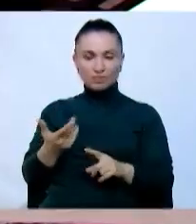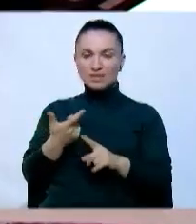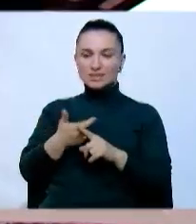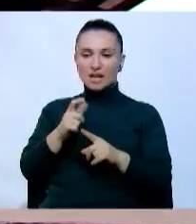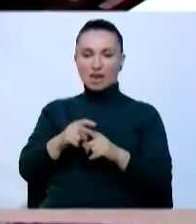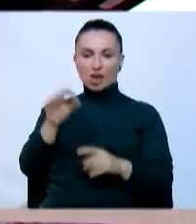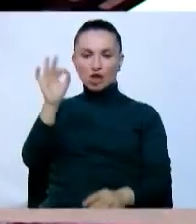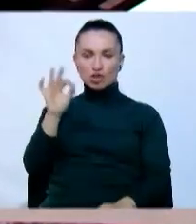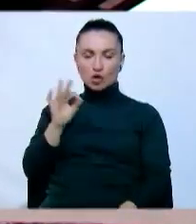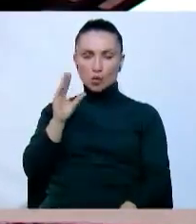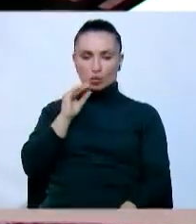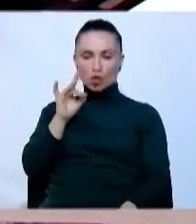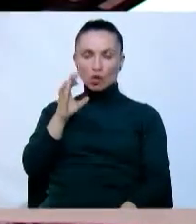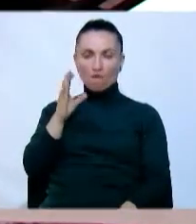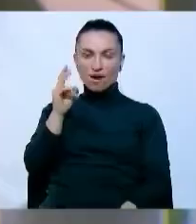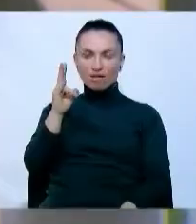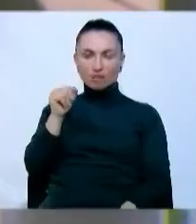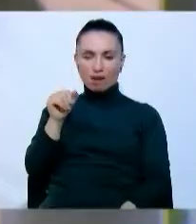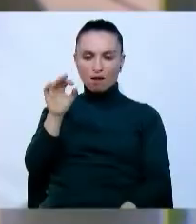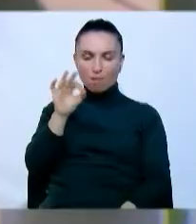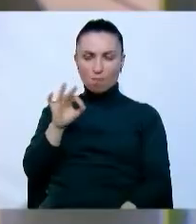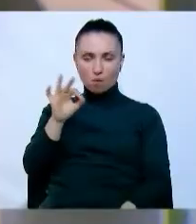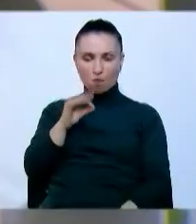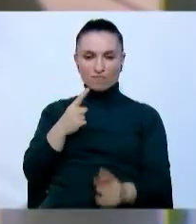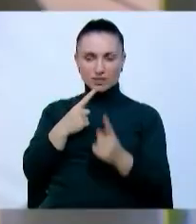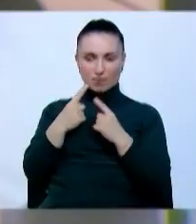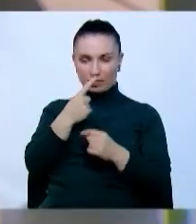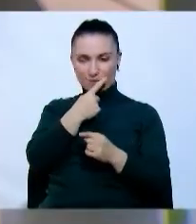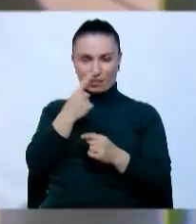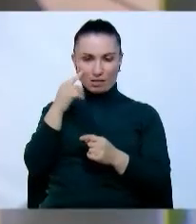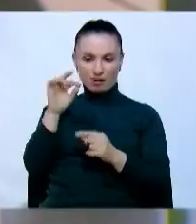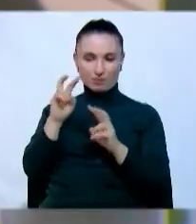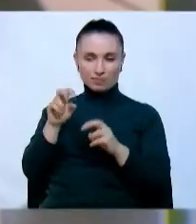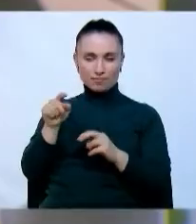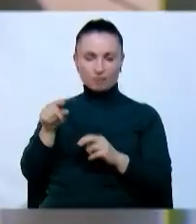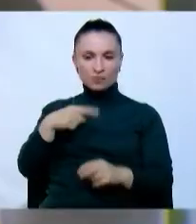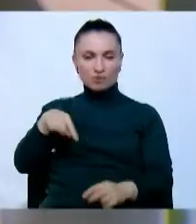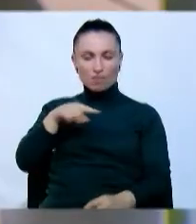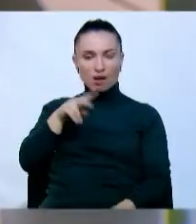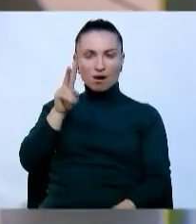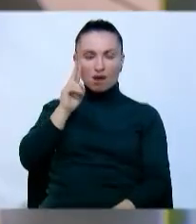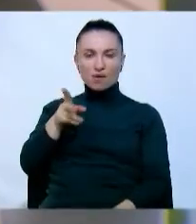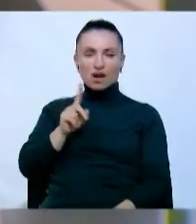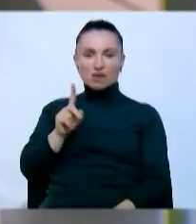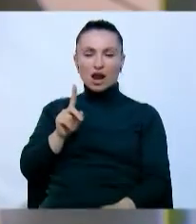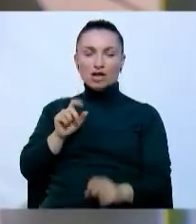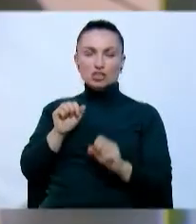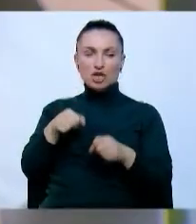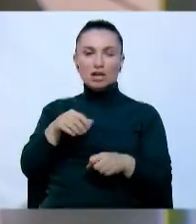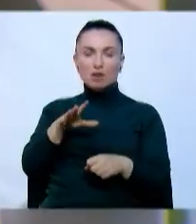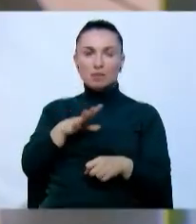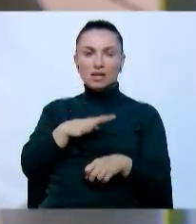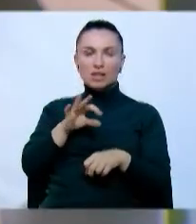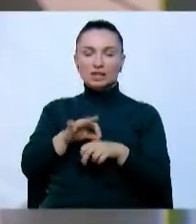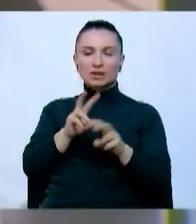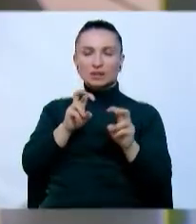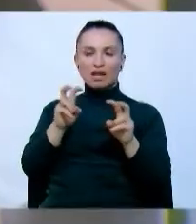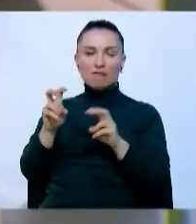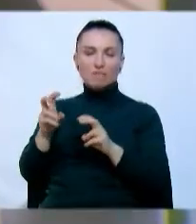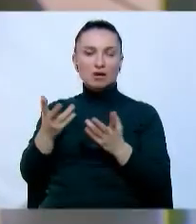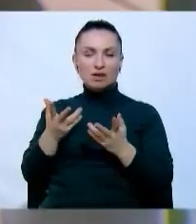როდესაც რქოვანაზე ვსაუბრობთ, ჩვენ არ ვიცით, რა შეიძლება იყოს დაავადებების